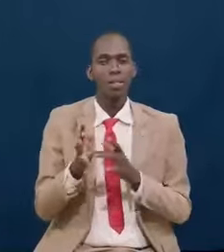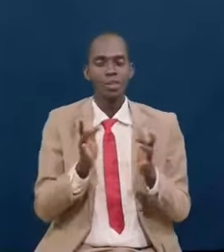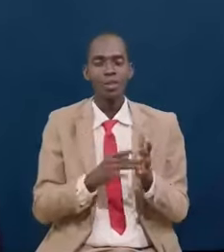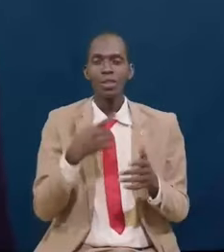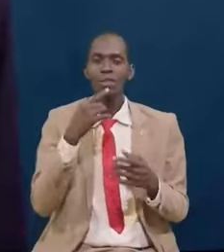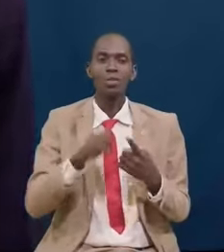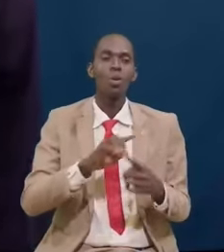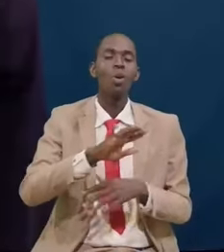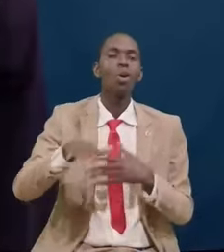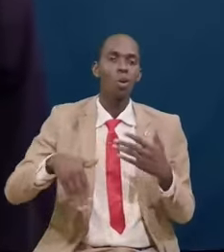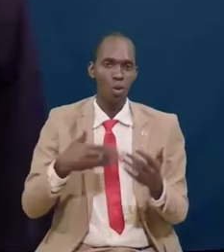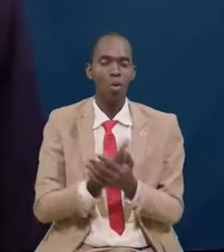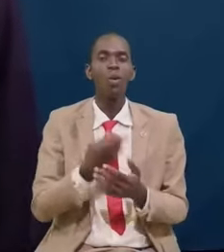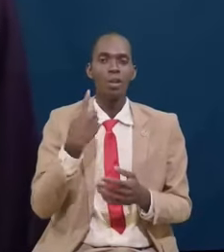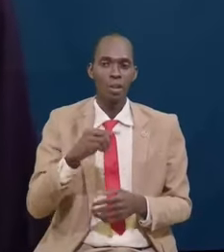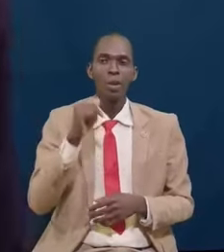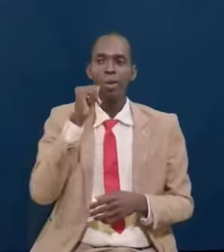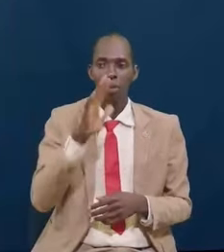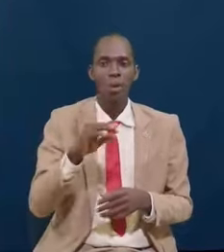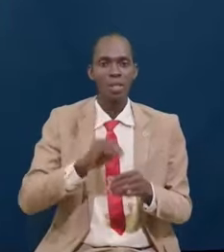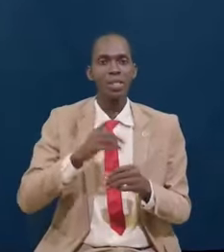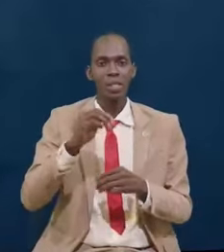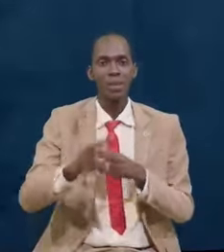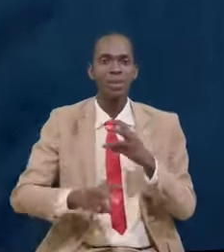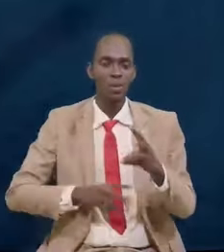et Jésus dit à toutes les femmes du monde,